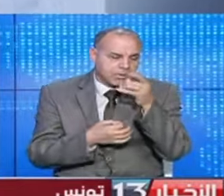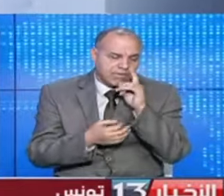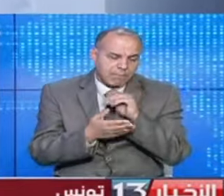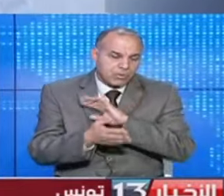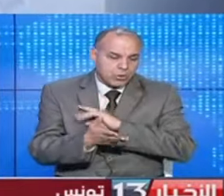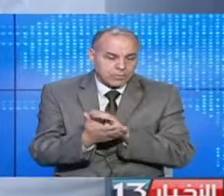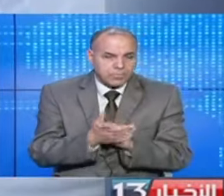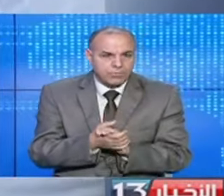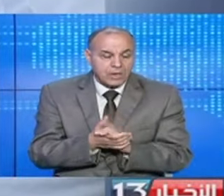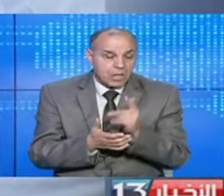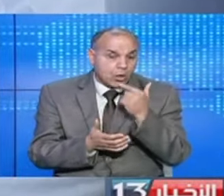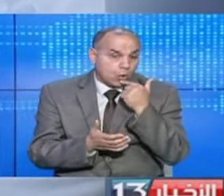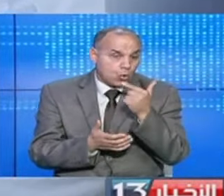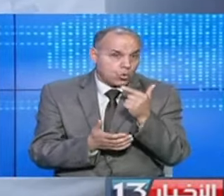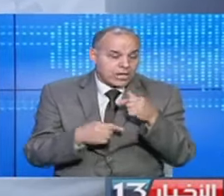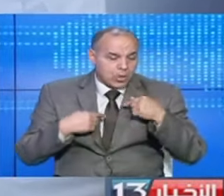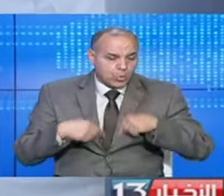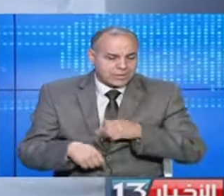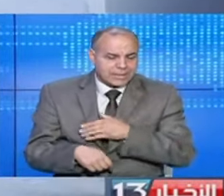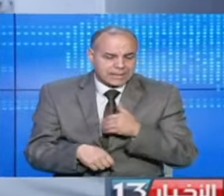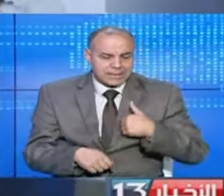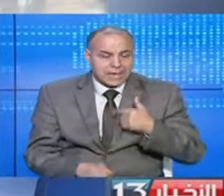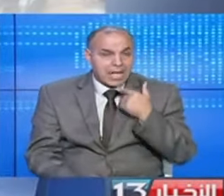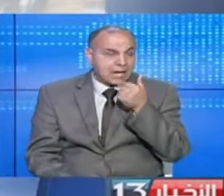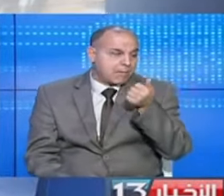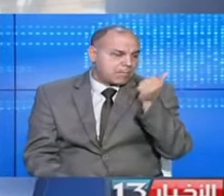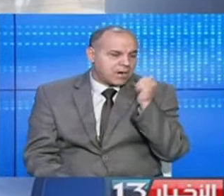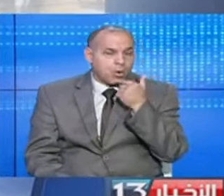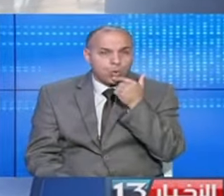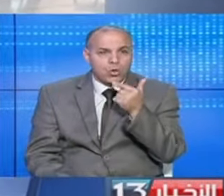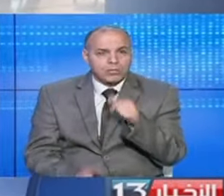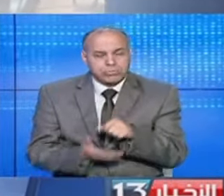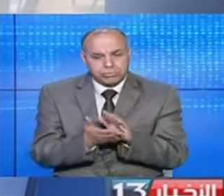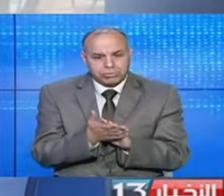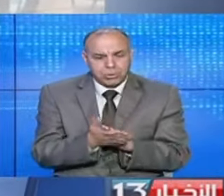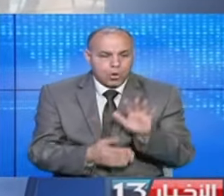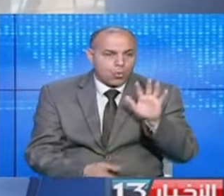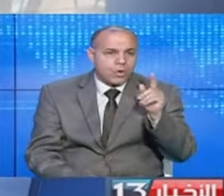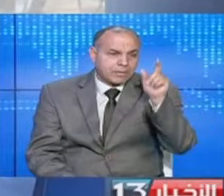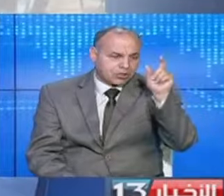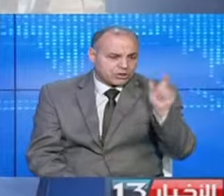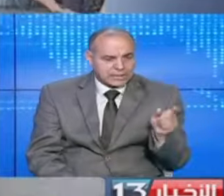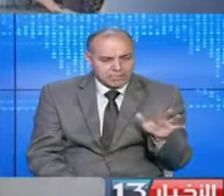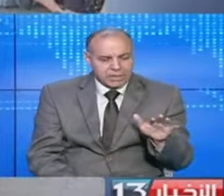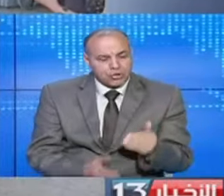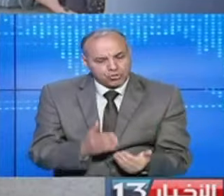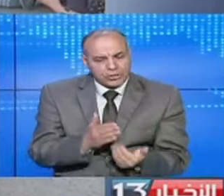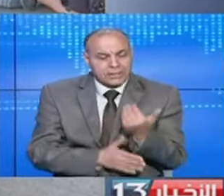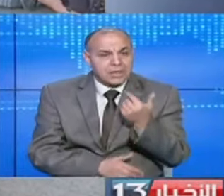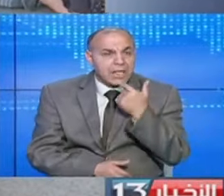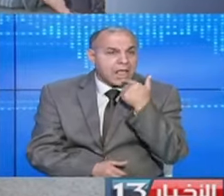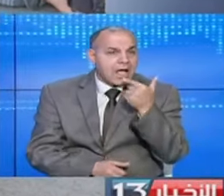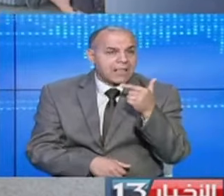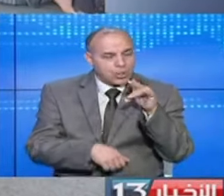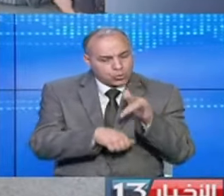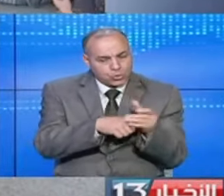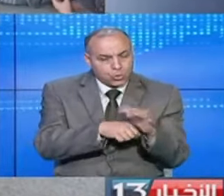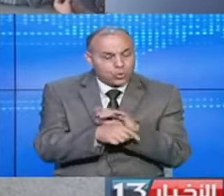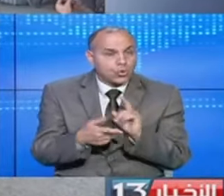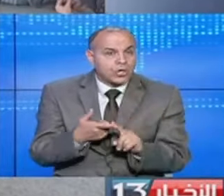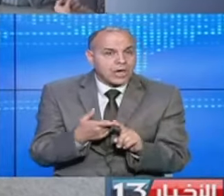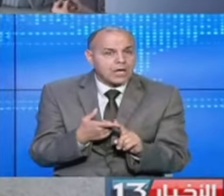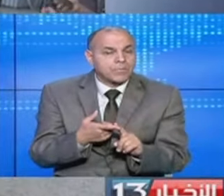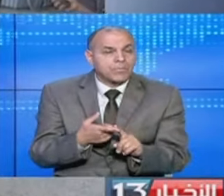تعبيرها. ويذكر أن وزارة الصحة أعلنت مساء أمس عن تسجيل 41 وفاة جديدة جراء فيروس